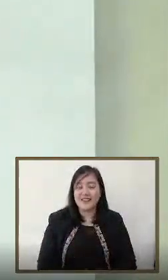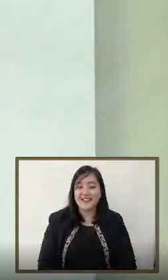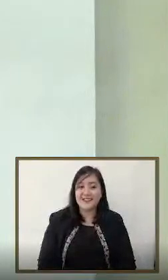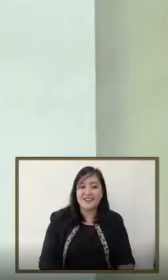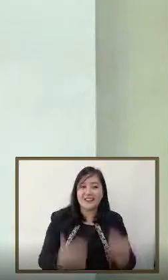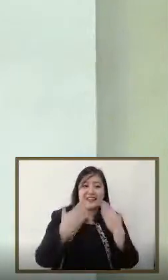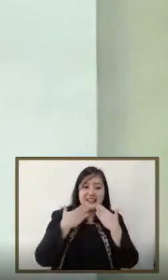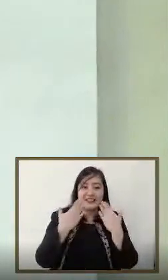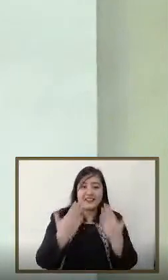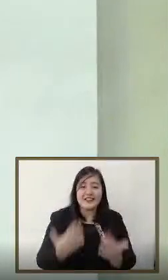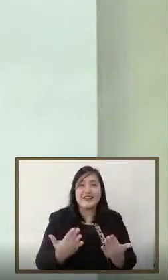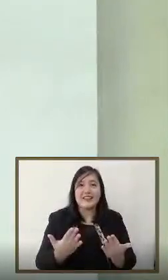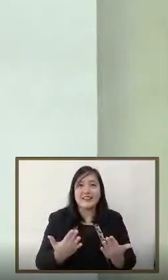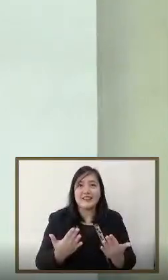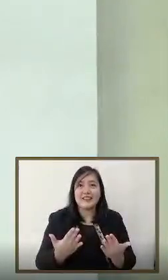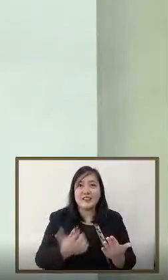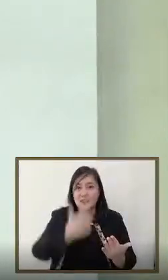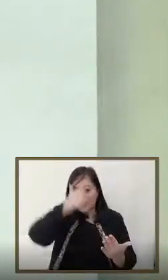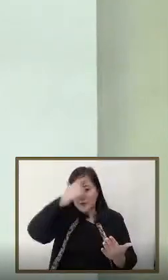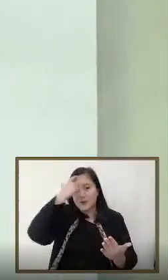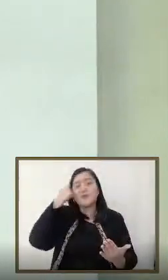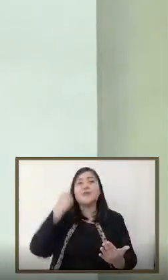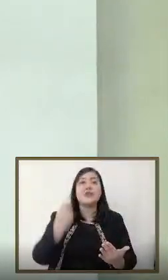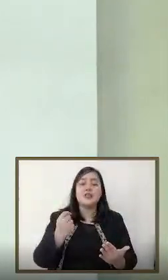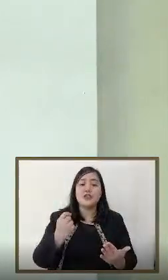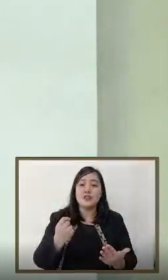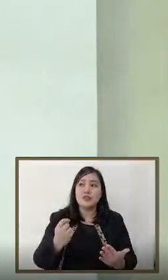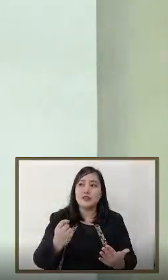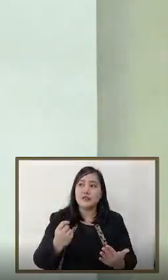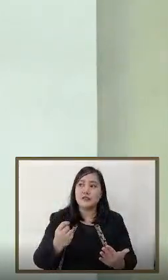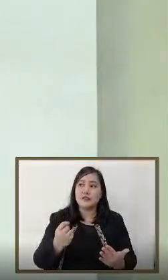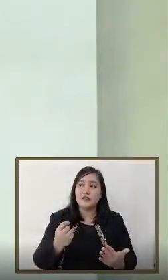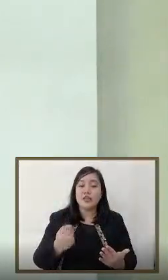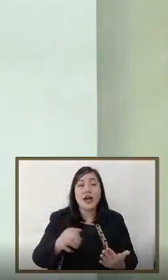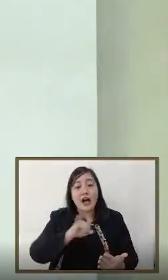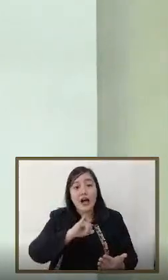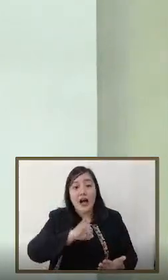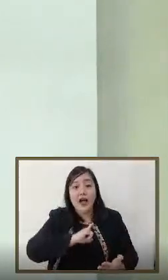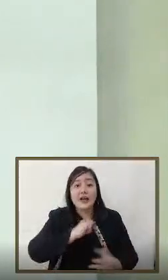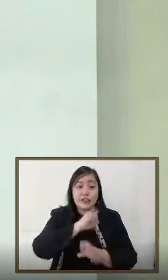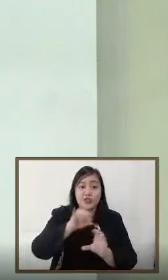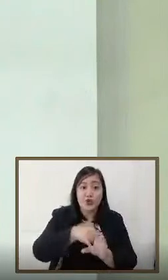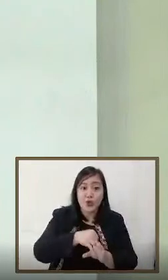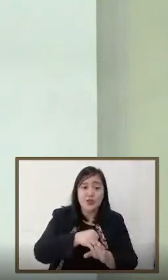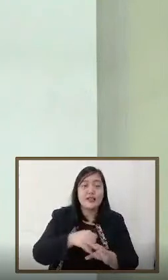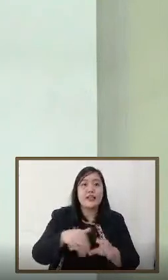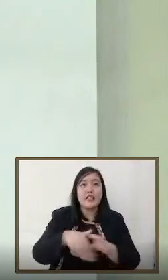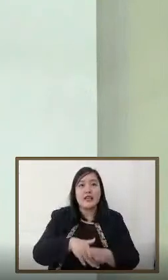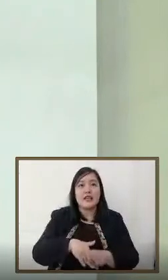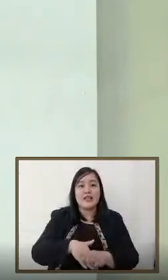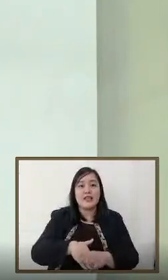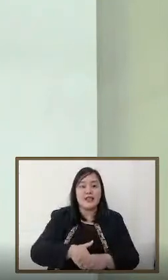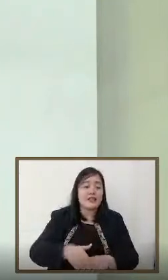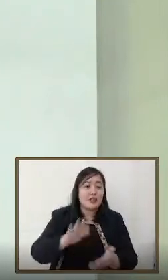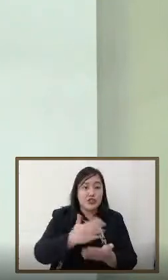nakasama nung saturation sa soul winning po. At sa Sunday